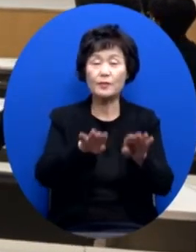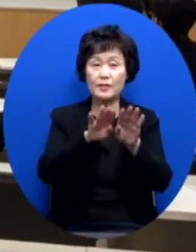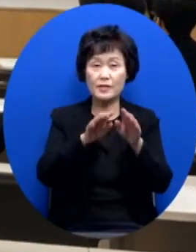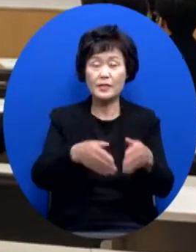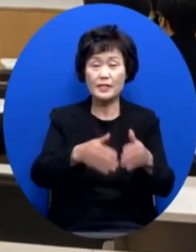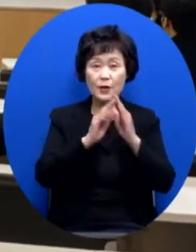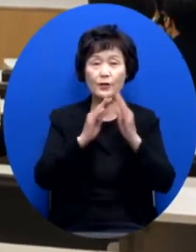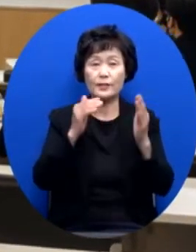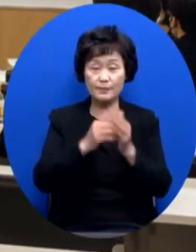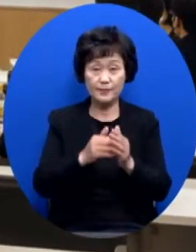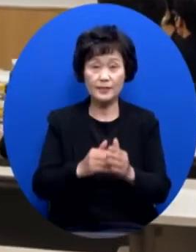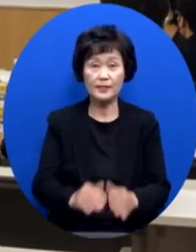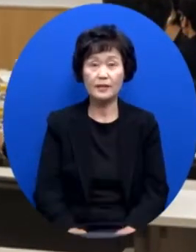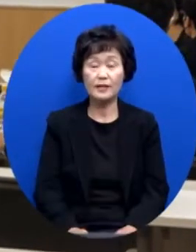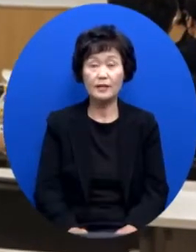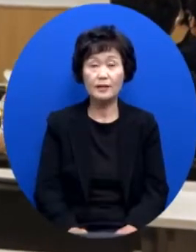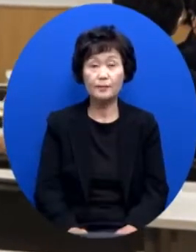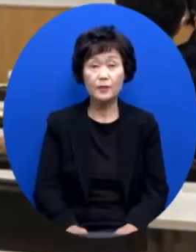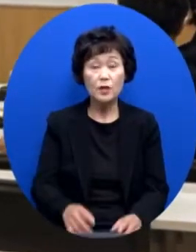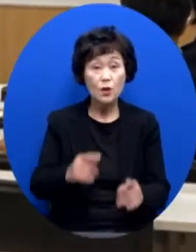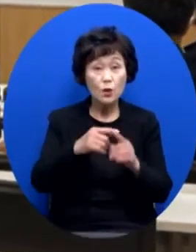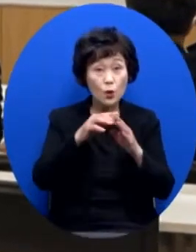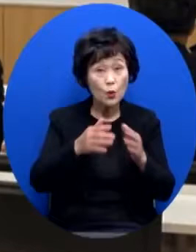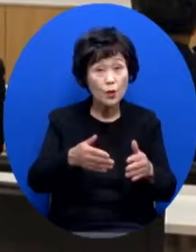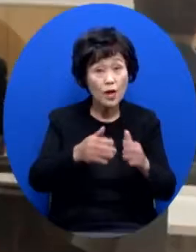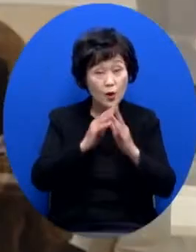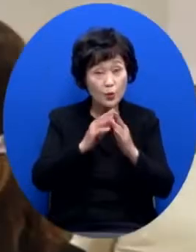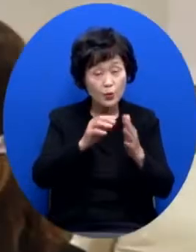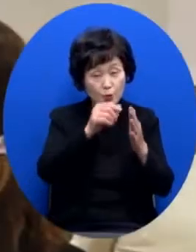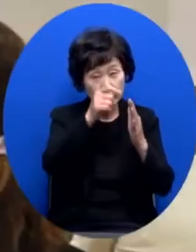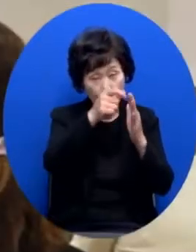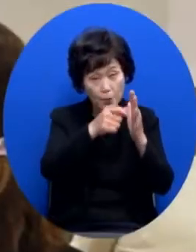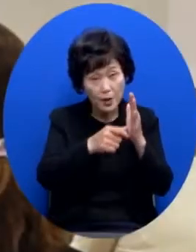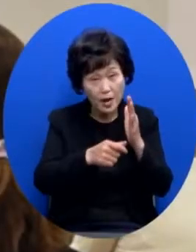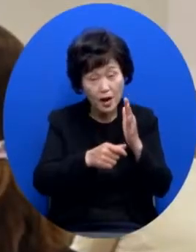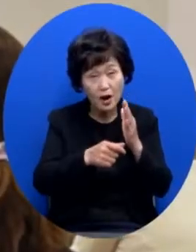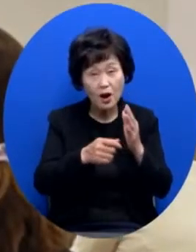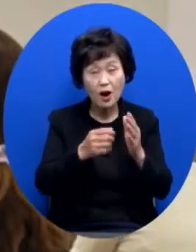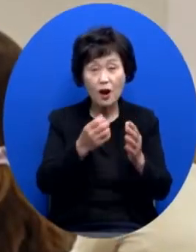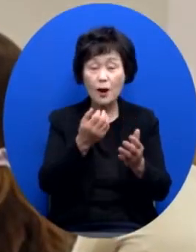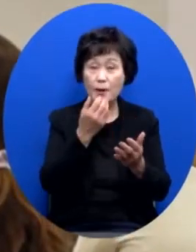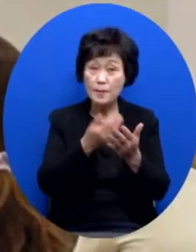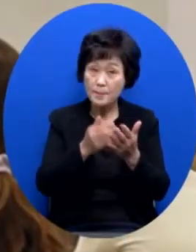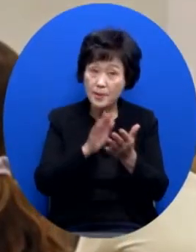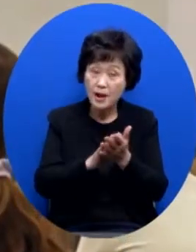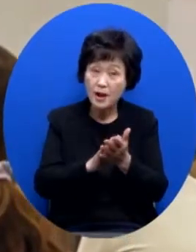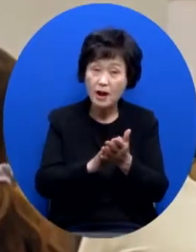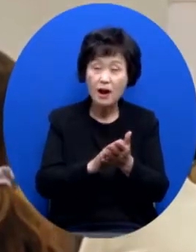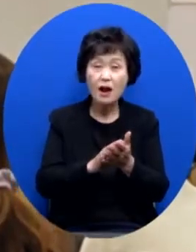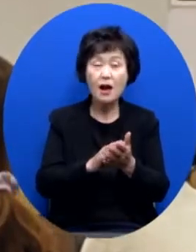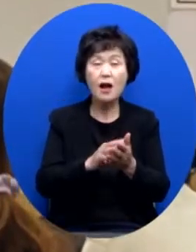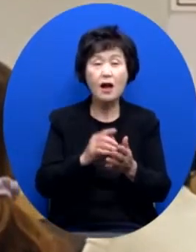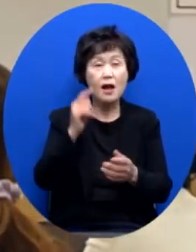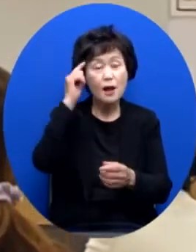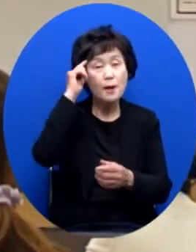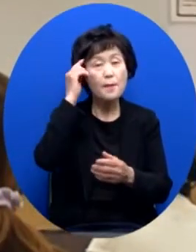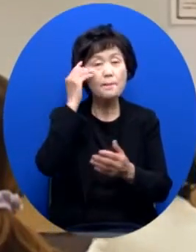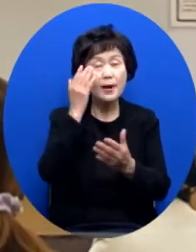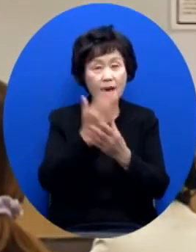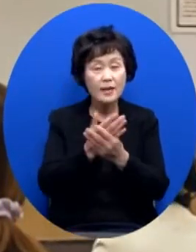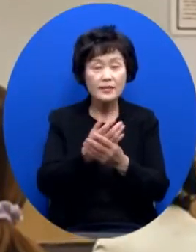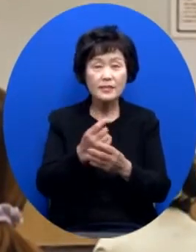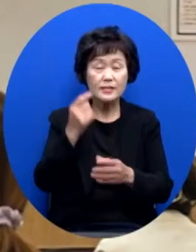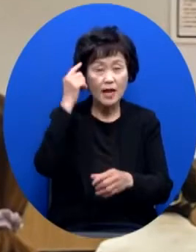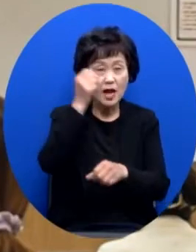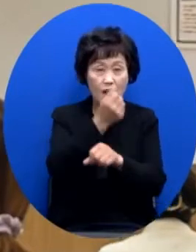공동체 공간으로서 하이브리드 교회 구축 매뉴얼 개발 연구 를 주제로 발표한 이성화 박사 연구팀과 뉴